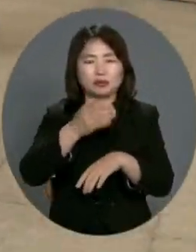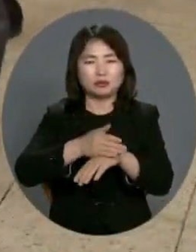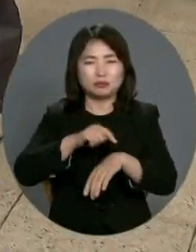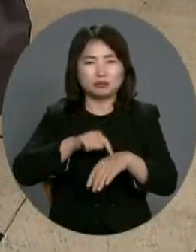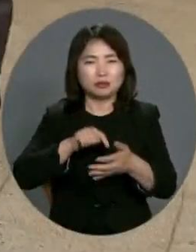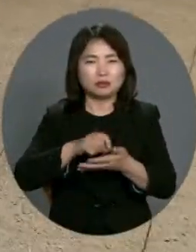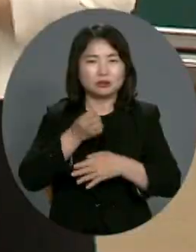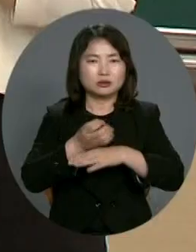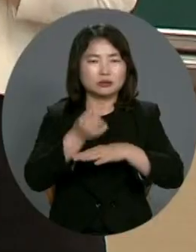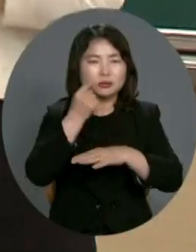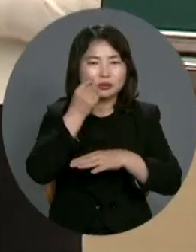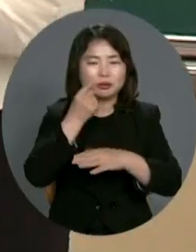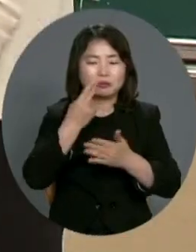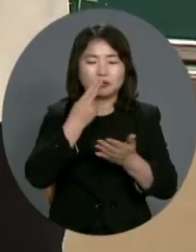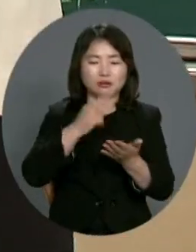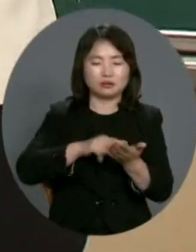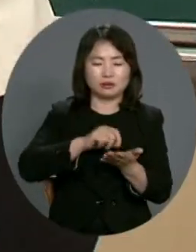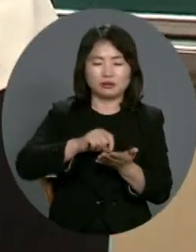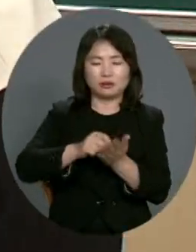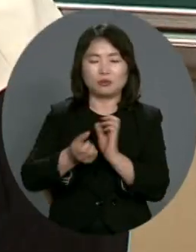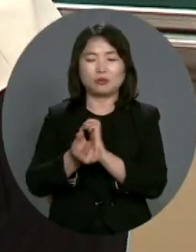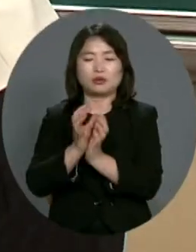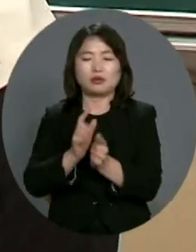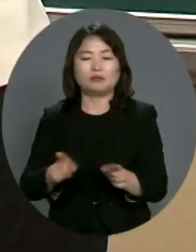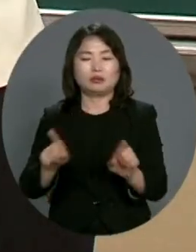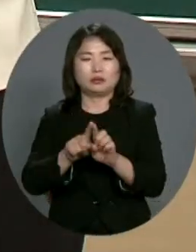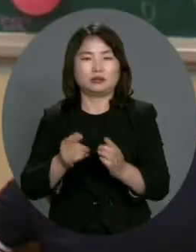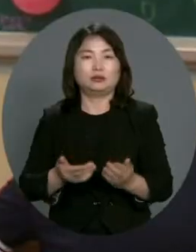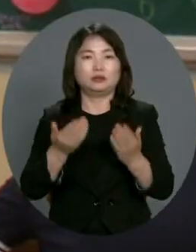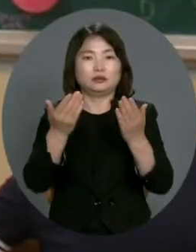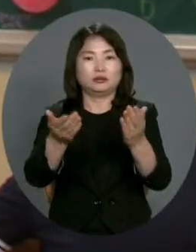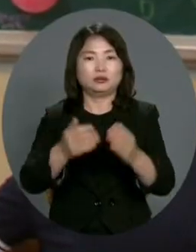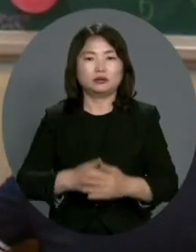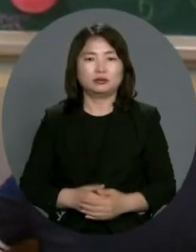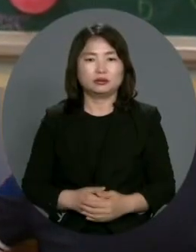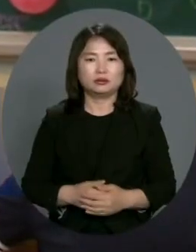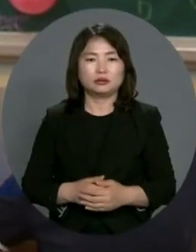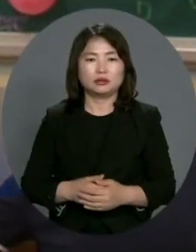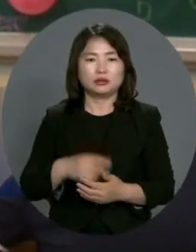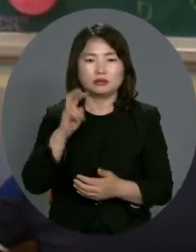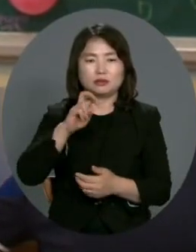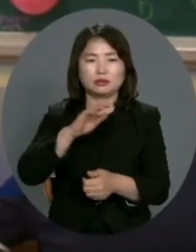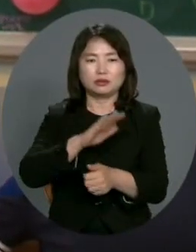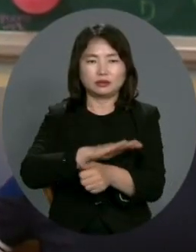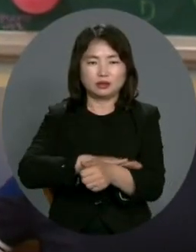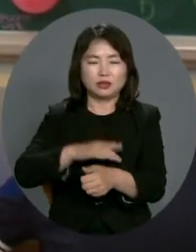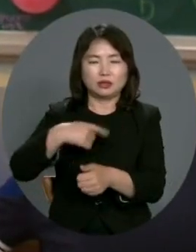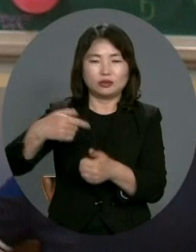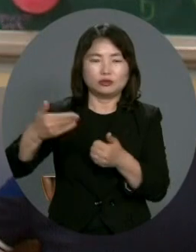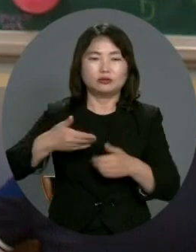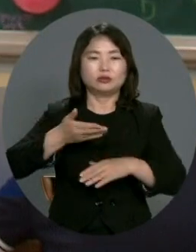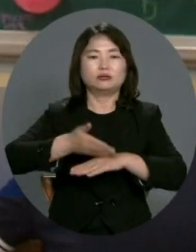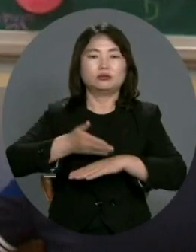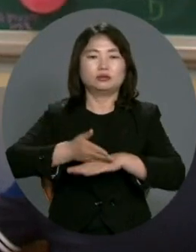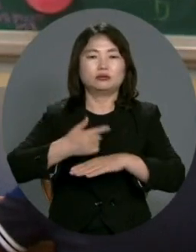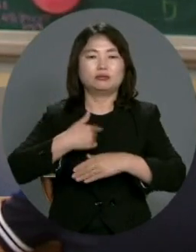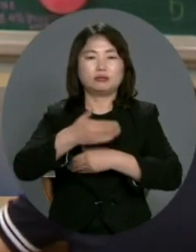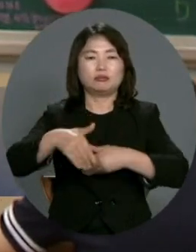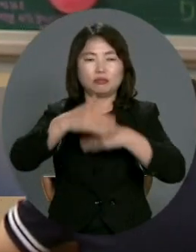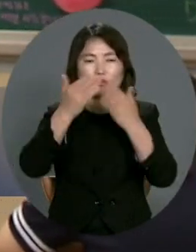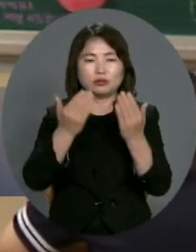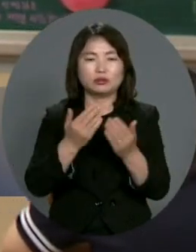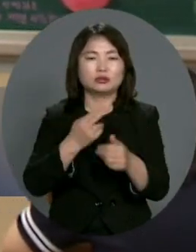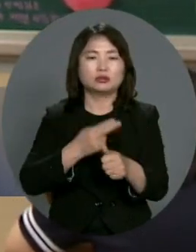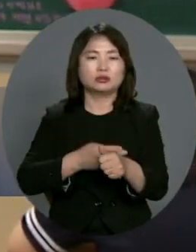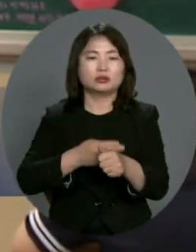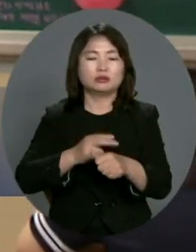감사의 마음을 편지와 꽃다발과 함께 전해봅니다. 음악 항상 잘 가르쳐주셔서 감사드리고 저희 반 모두